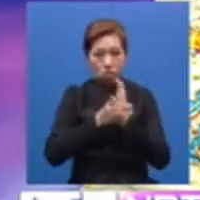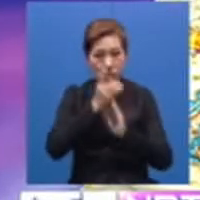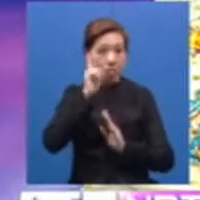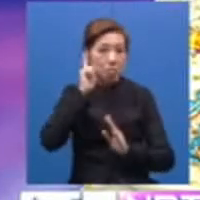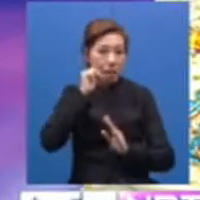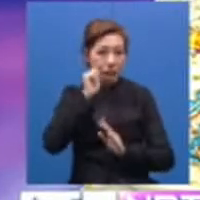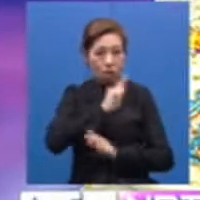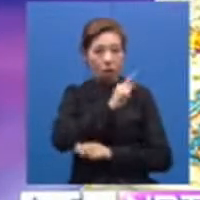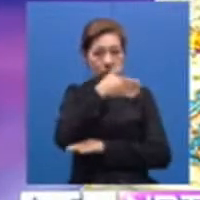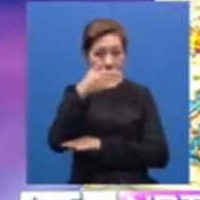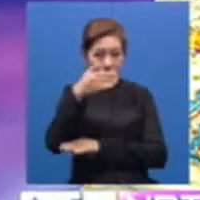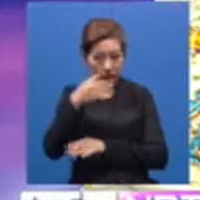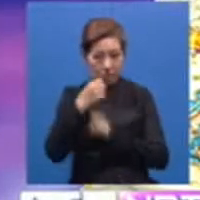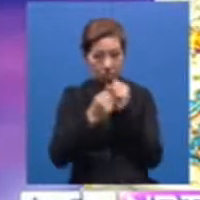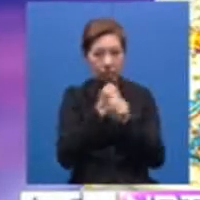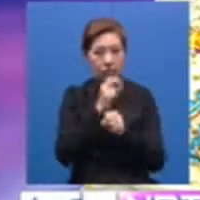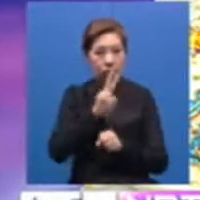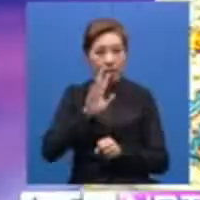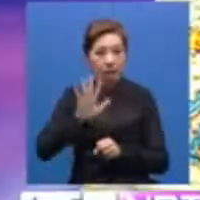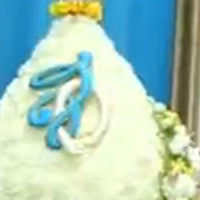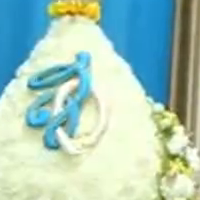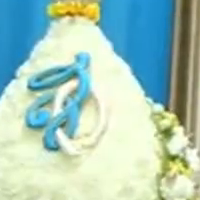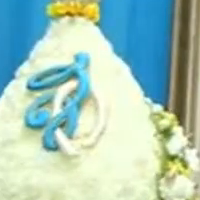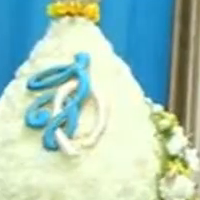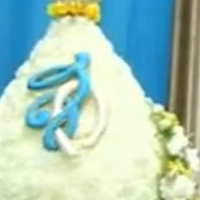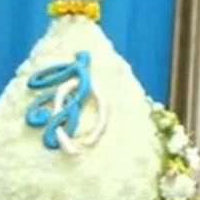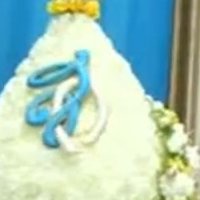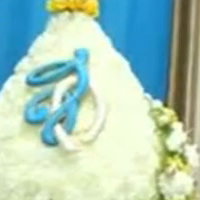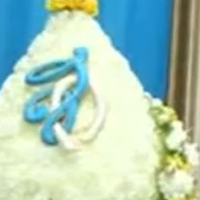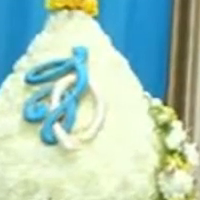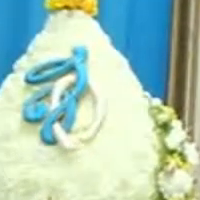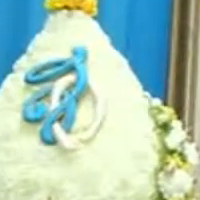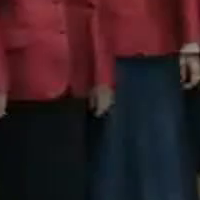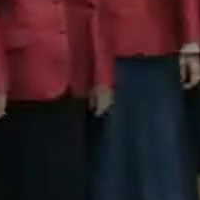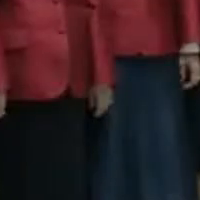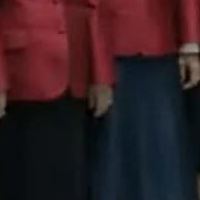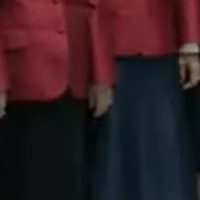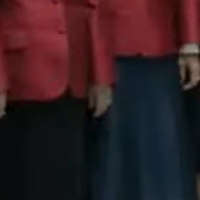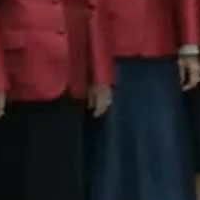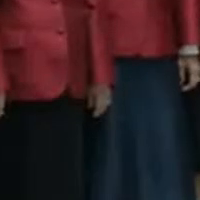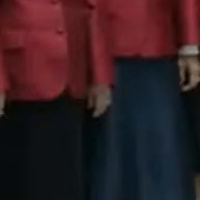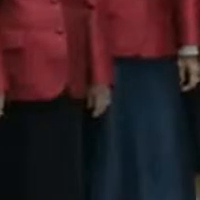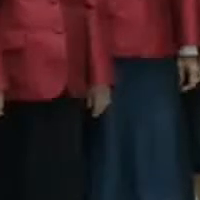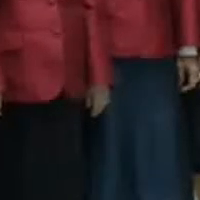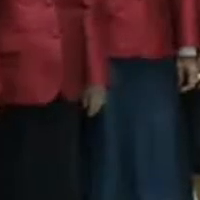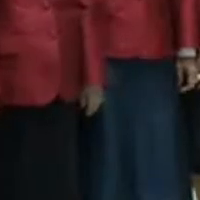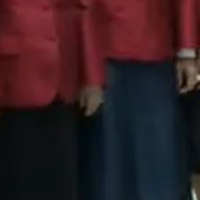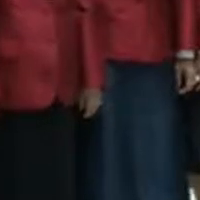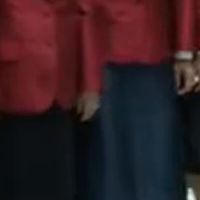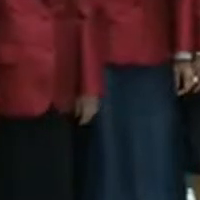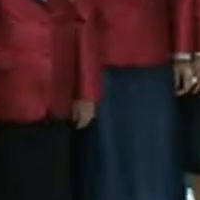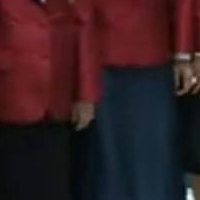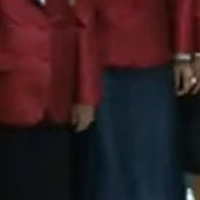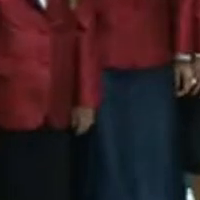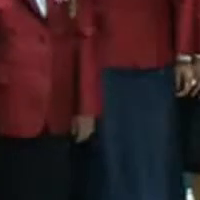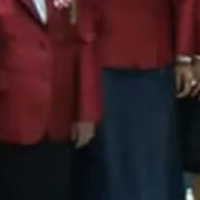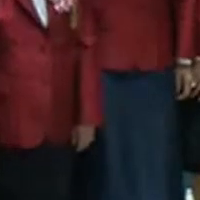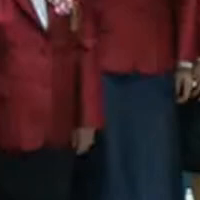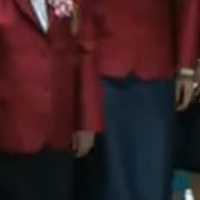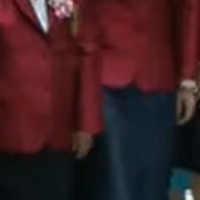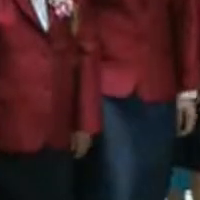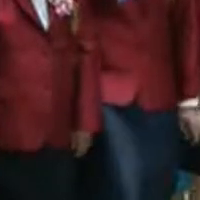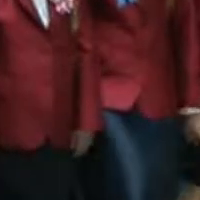ประจำปี๒๕๕๗นายวชิรญาบัวศรีรองประธานสภาสังคมสงเคราะห์จัดกิจกรรมเฉลิมพระเกียรติ